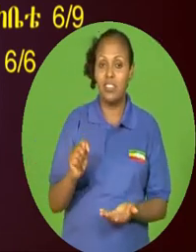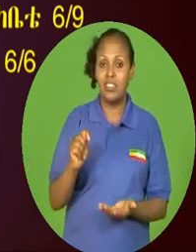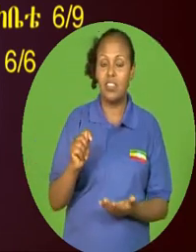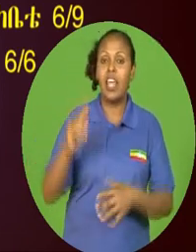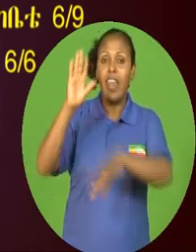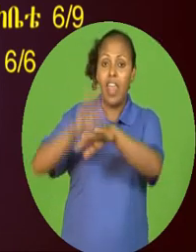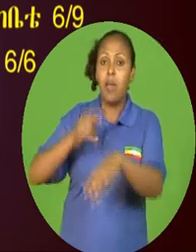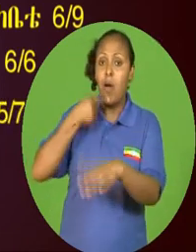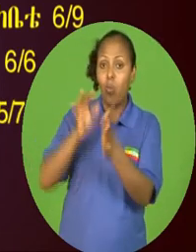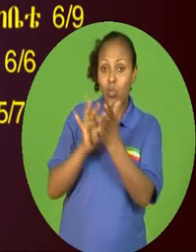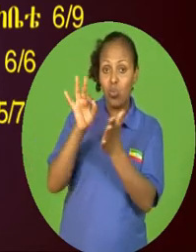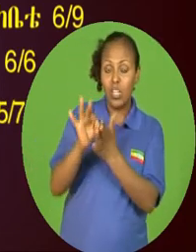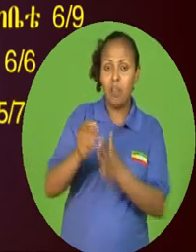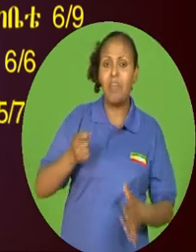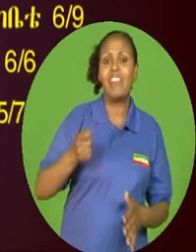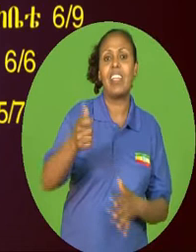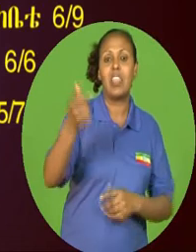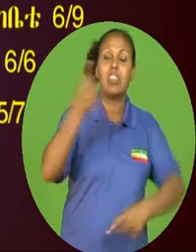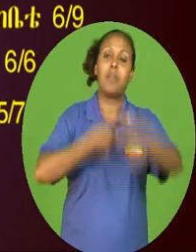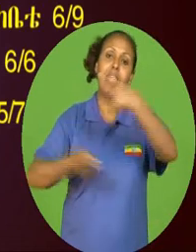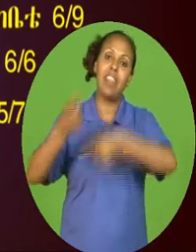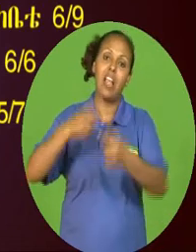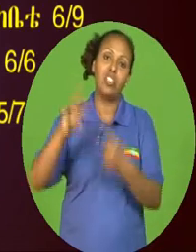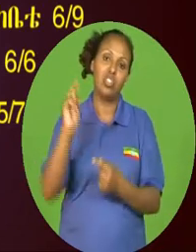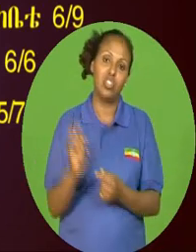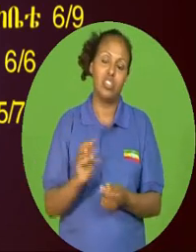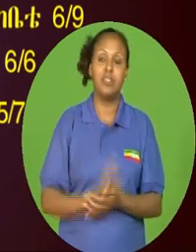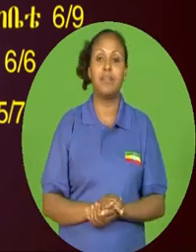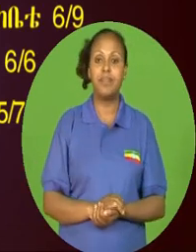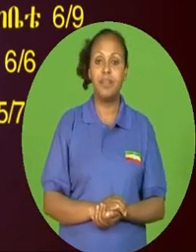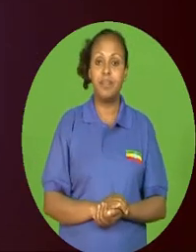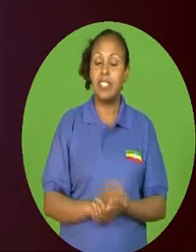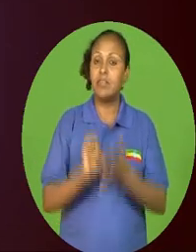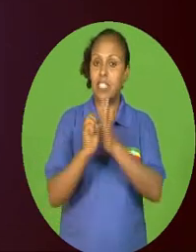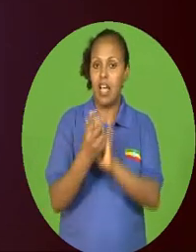ናት ነይ ባልኳት ቁጥር በፍጥነት መጣለች።